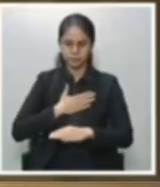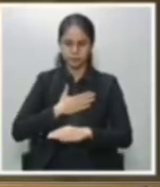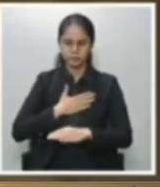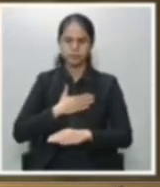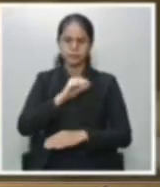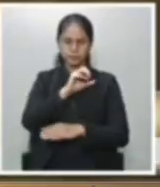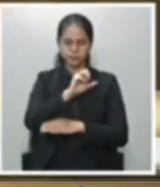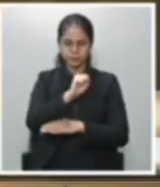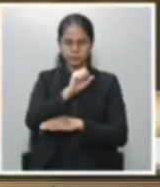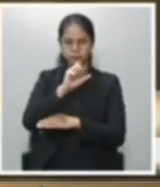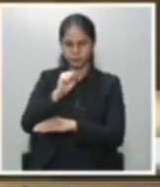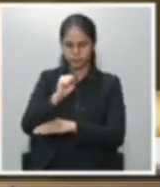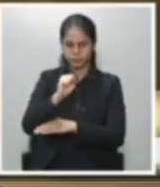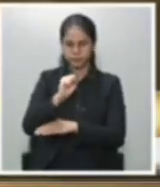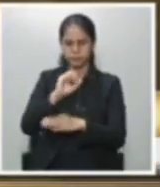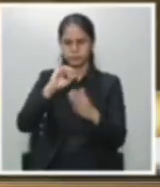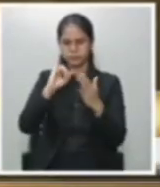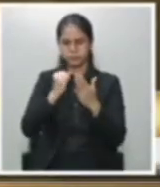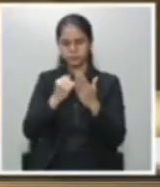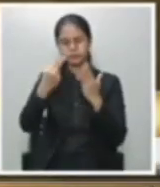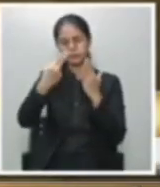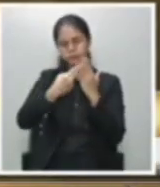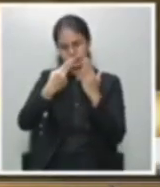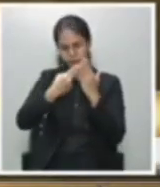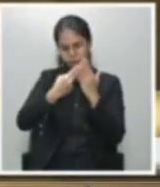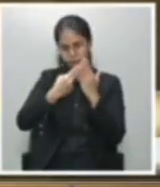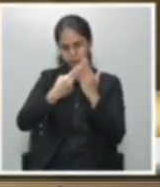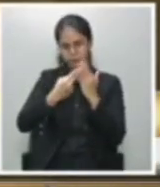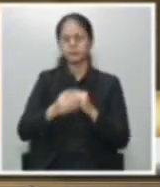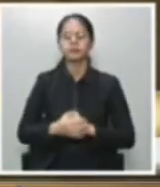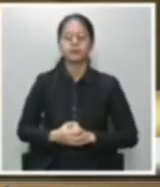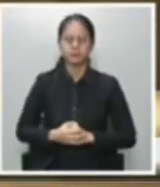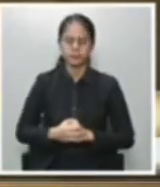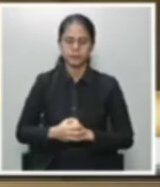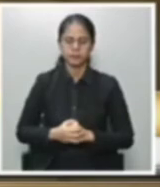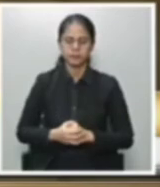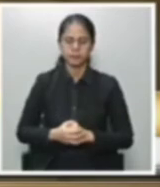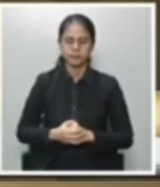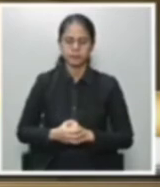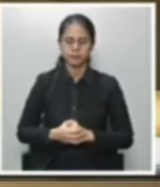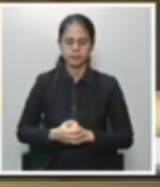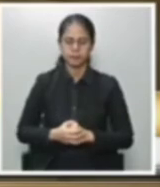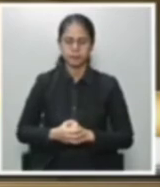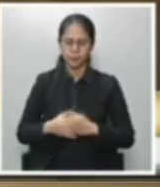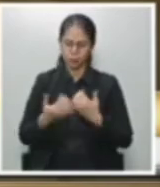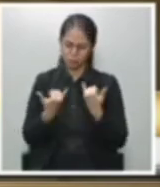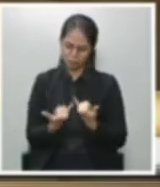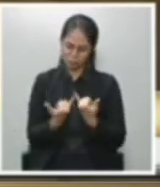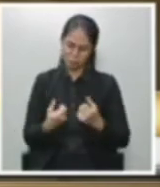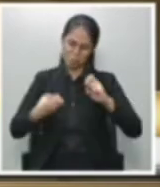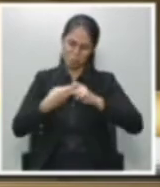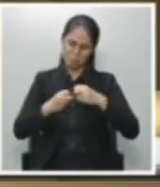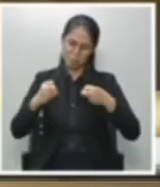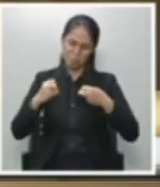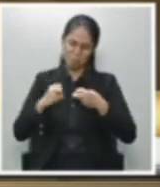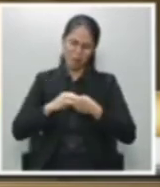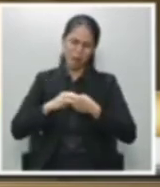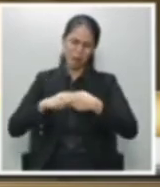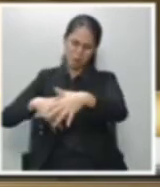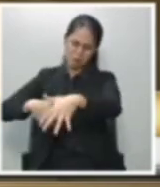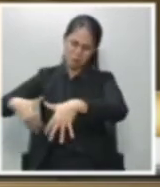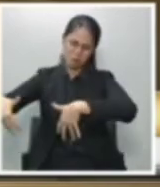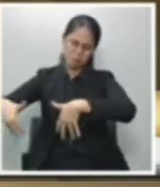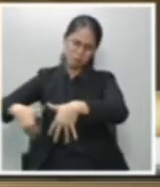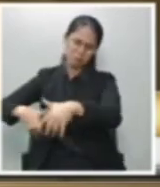มาชิกสภาผู้แทนราษฎรจังหวัดหนองคายเขต2พรรคเพื่อไทยค่ะวันนี้ดิฉันมีปัญหาความเดือดร้อนของพี่น้องประชาชนใน